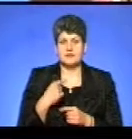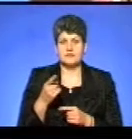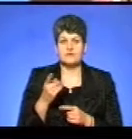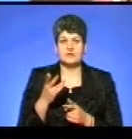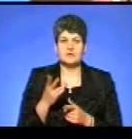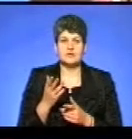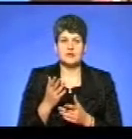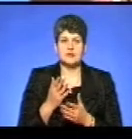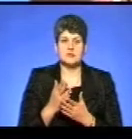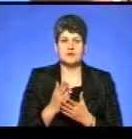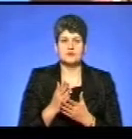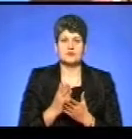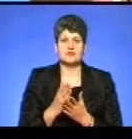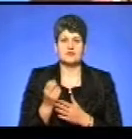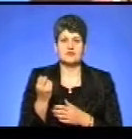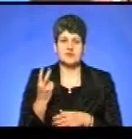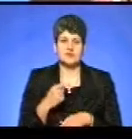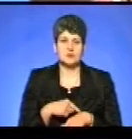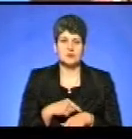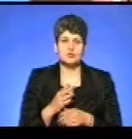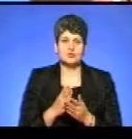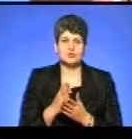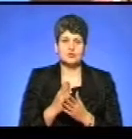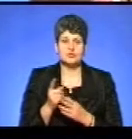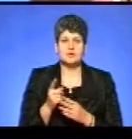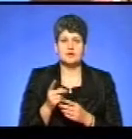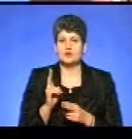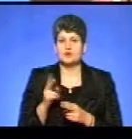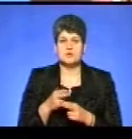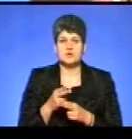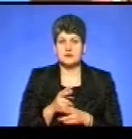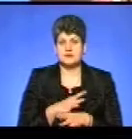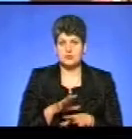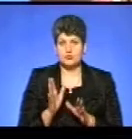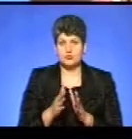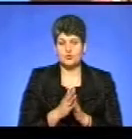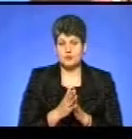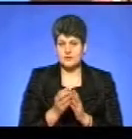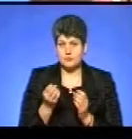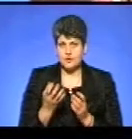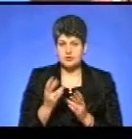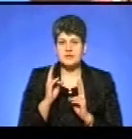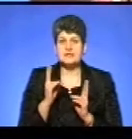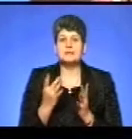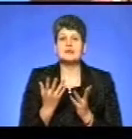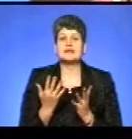право богослужіння, у них на 12 годину буде відправа, ніхто не буде нікому заважати, вони будуть молитися, але ми просто не знаємо